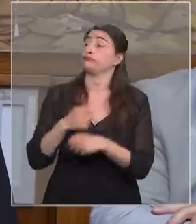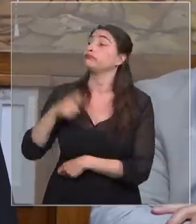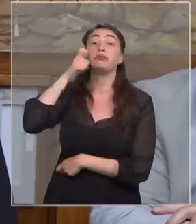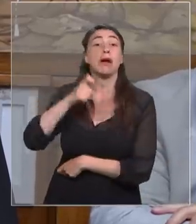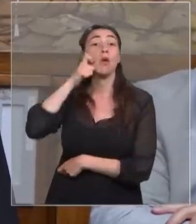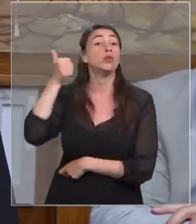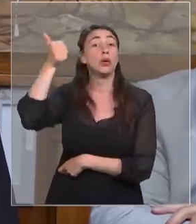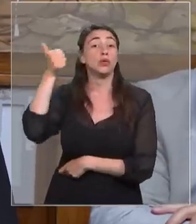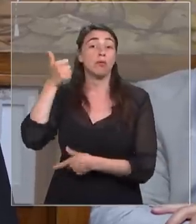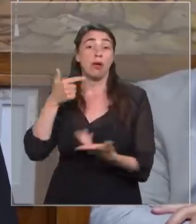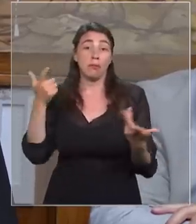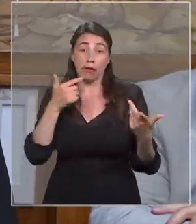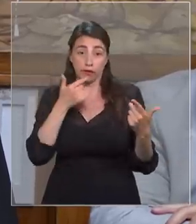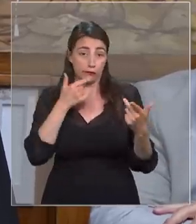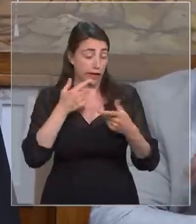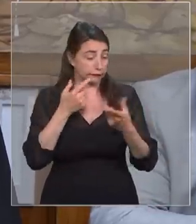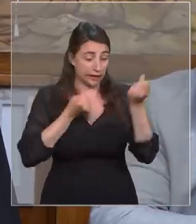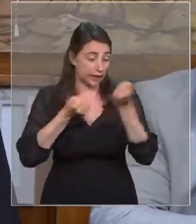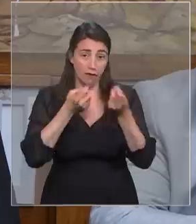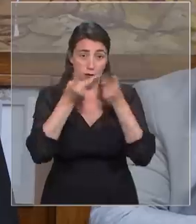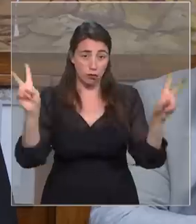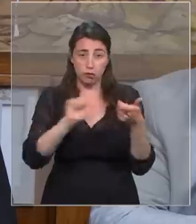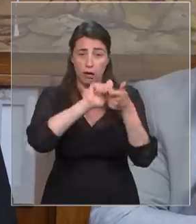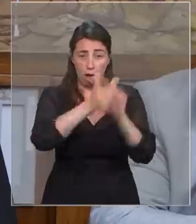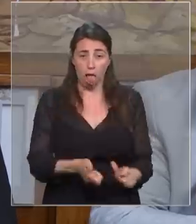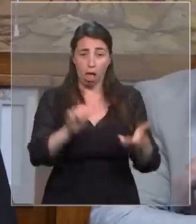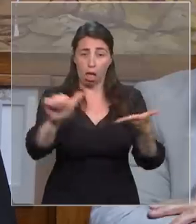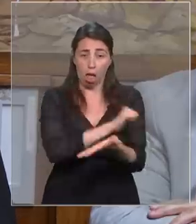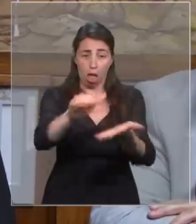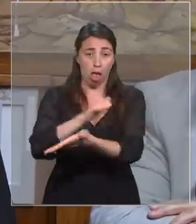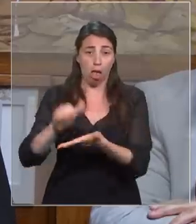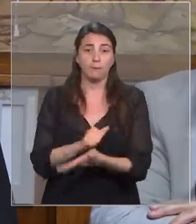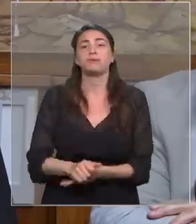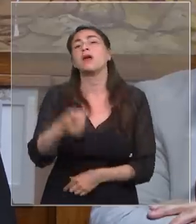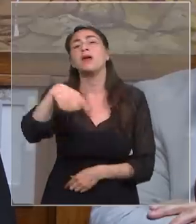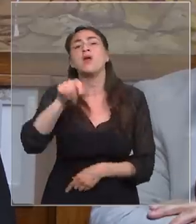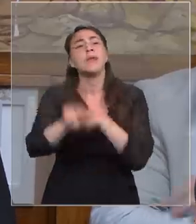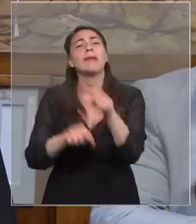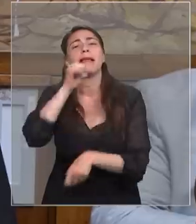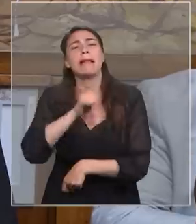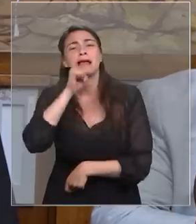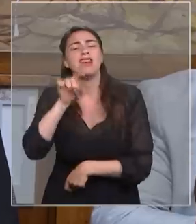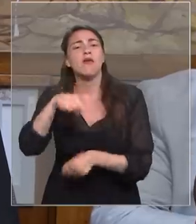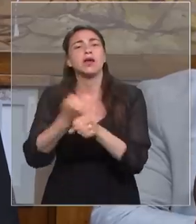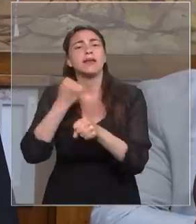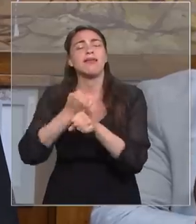tous nos services publics et nos acquis sociaux. Vous condamnez les plus âgés à travailler 2 ans de plus. Et aujourd'hui, lors de la 14e journée